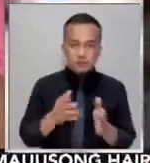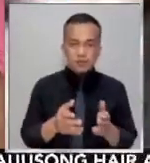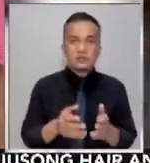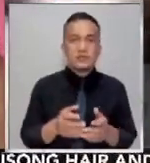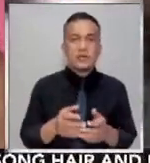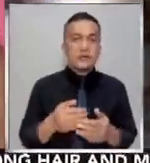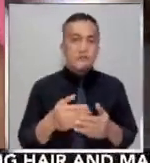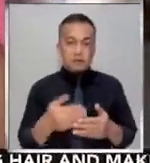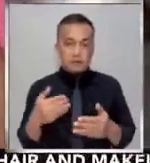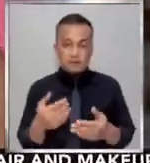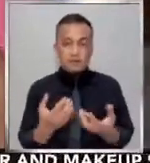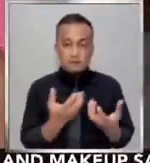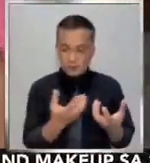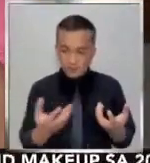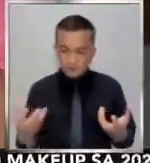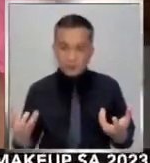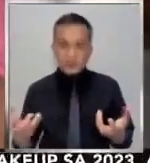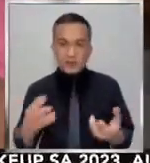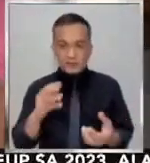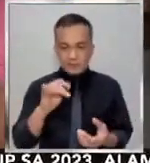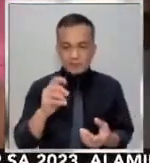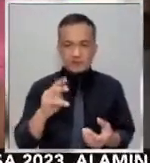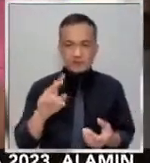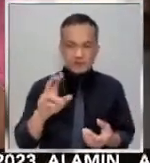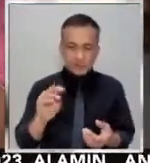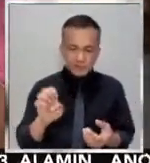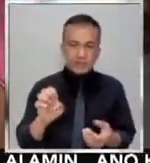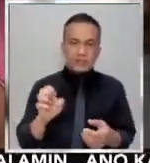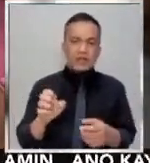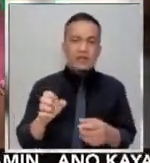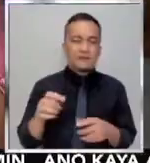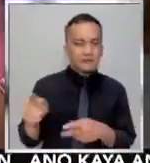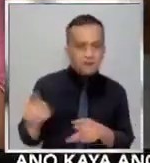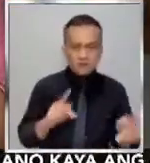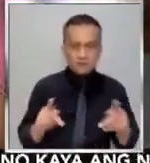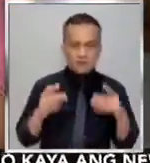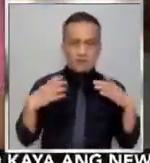kanilang performance para sa costume party para sa pagsalubong sa 2023.